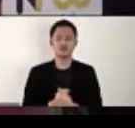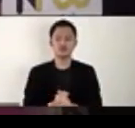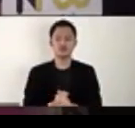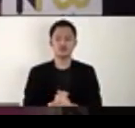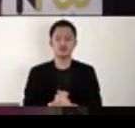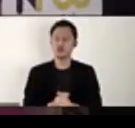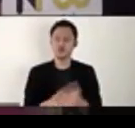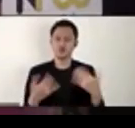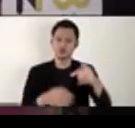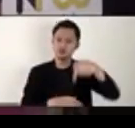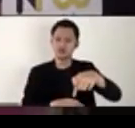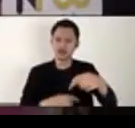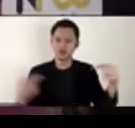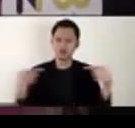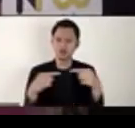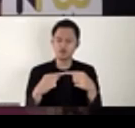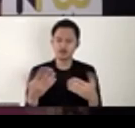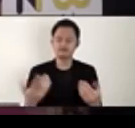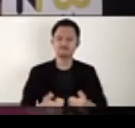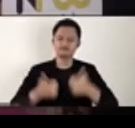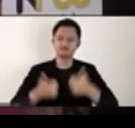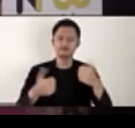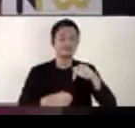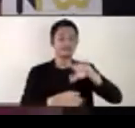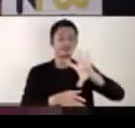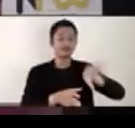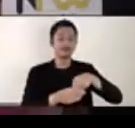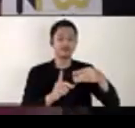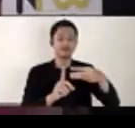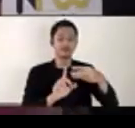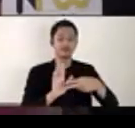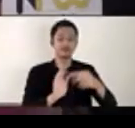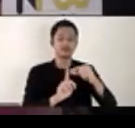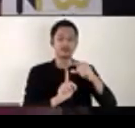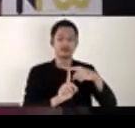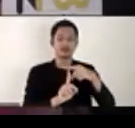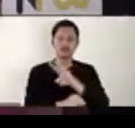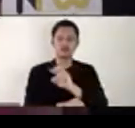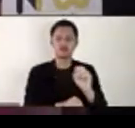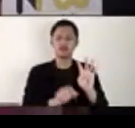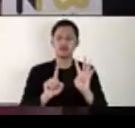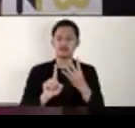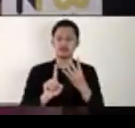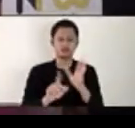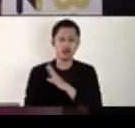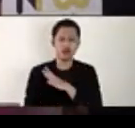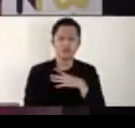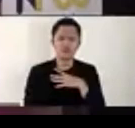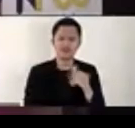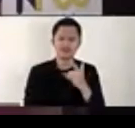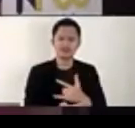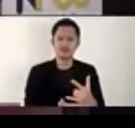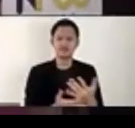yang dengan apa yang dilakukan sekarang kemudian bergabung di BNPT sejak 2014 berarti sudah cukup lama ya badai besar ya